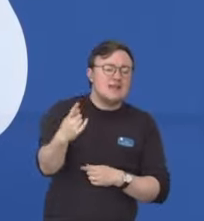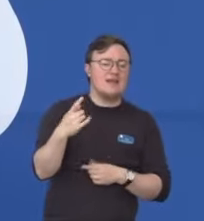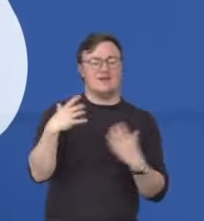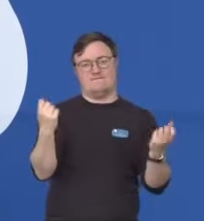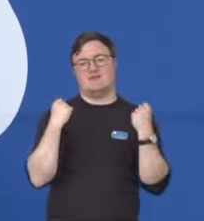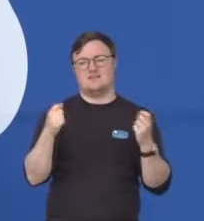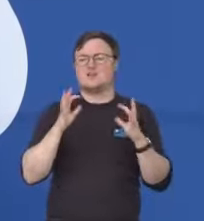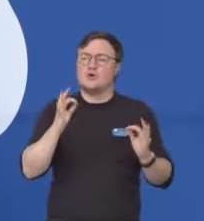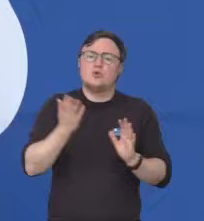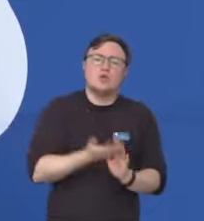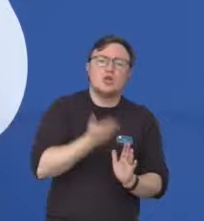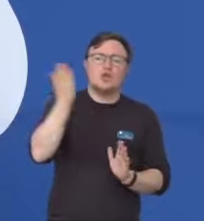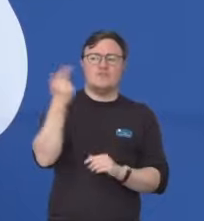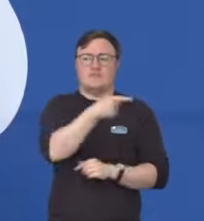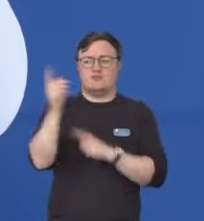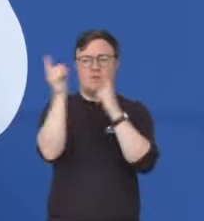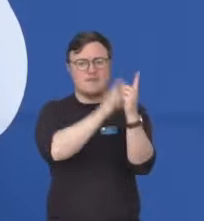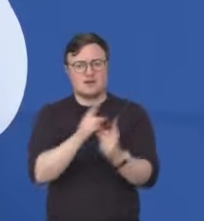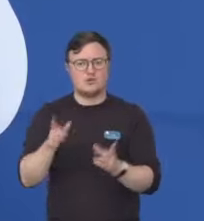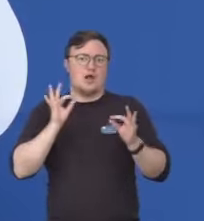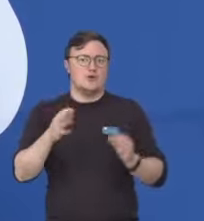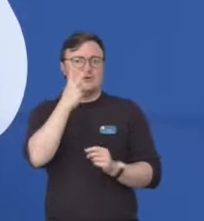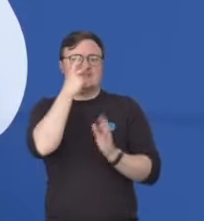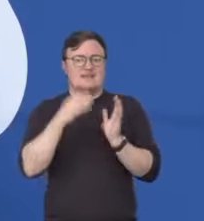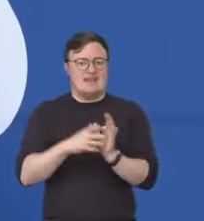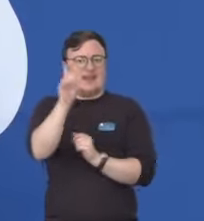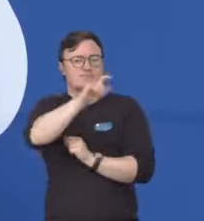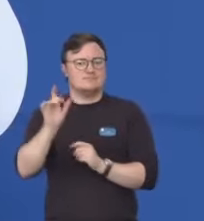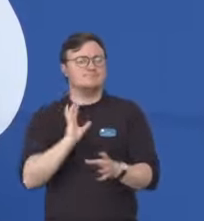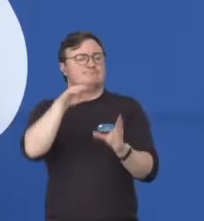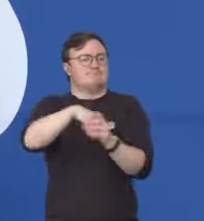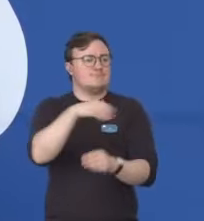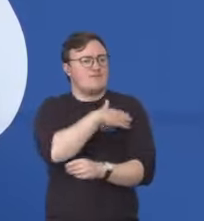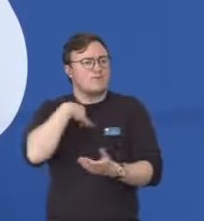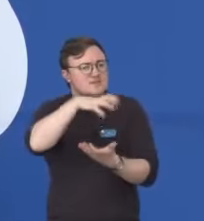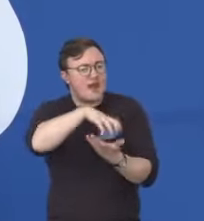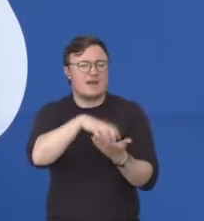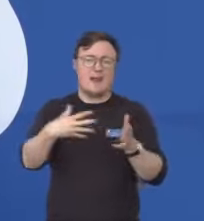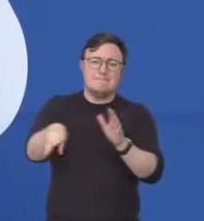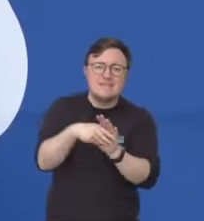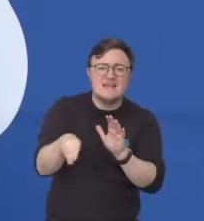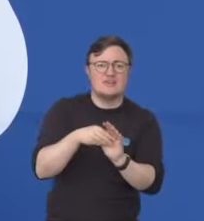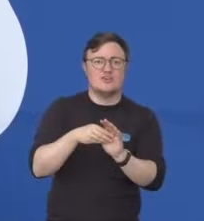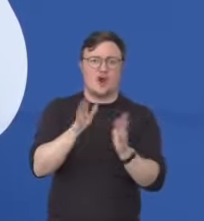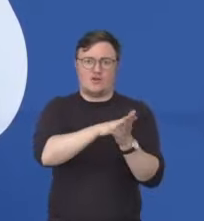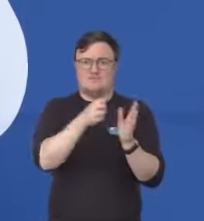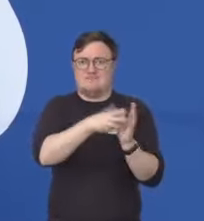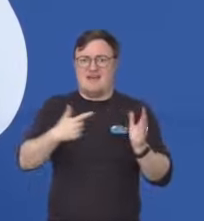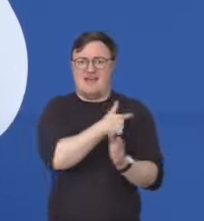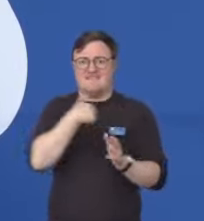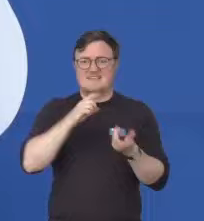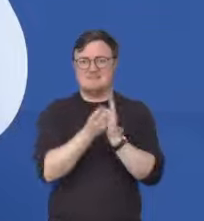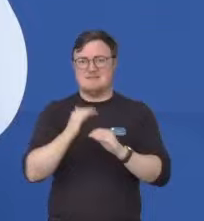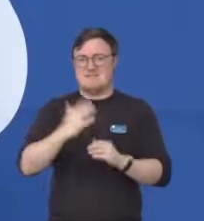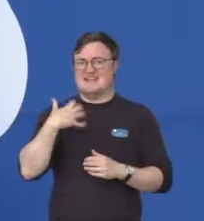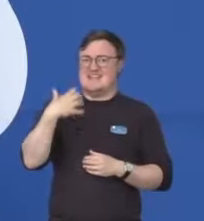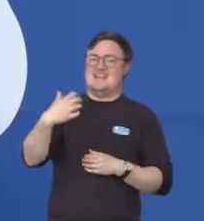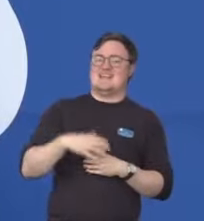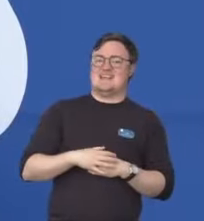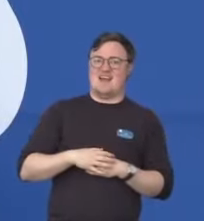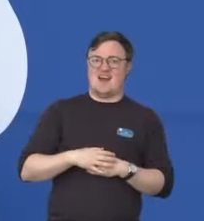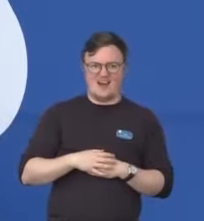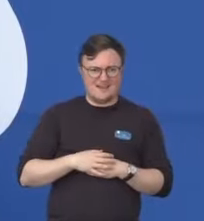kan vi lyfta upp de här människorna som är en del av vårt samhälle, som bidrar, som gör oss rikare, istället för att bara måla ut